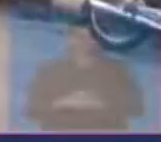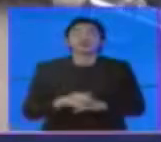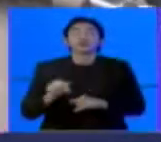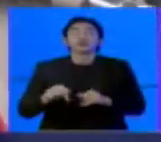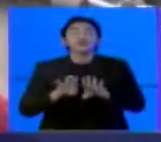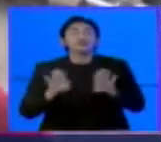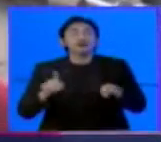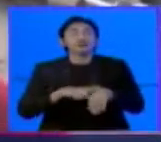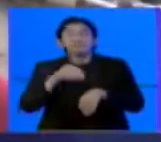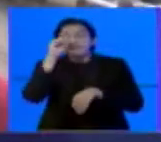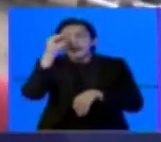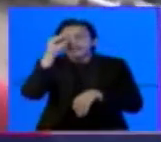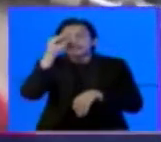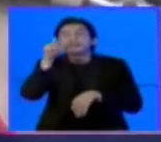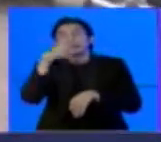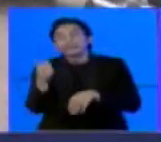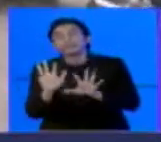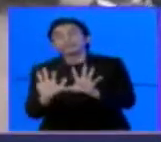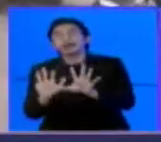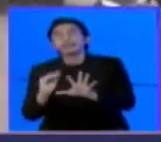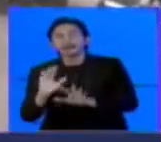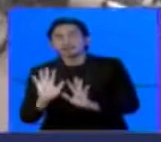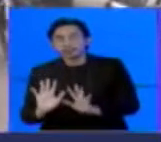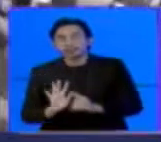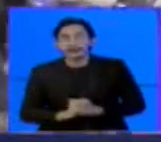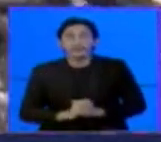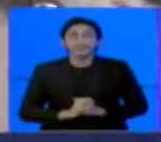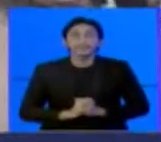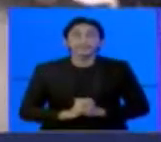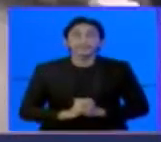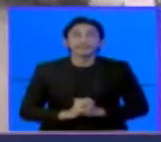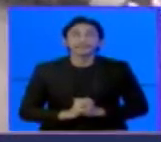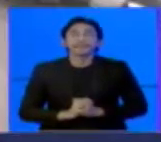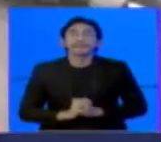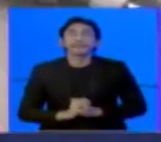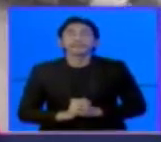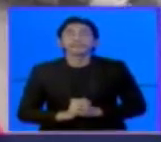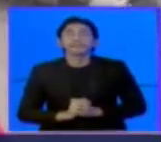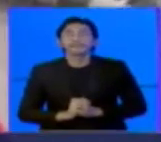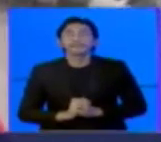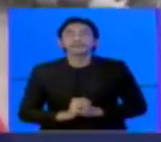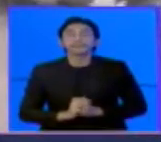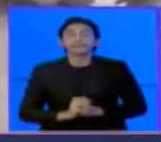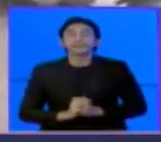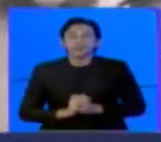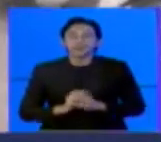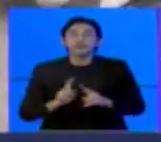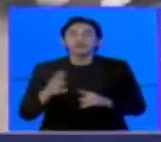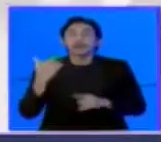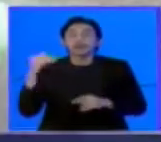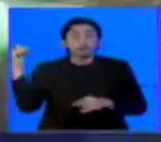tapi kenyataannya malah sedikit saya jelas 06.00 saya kesini 5.15 juga